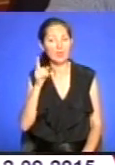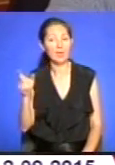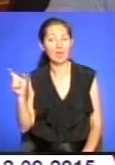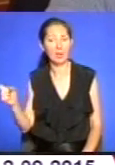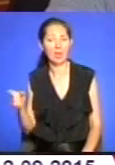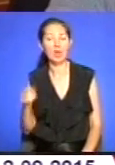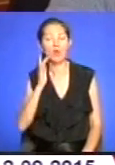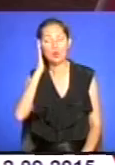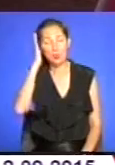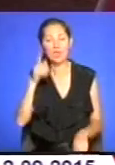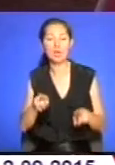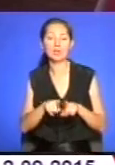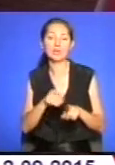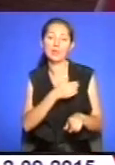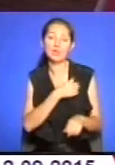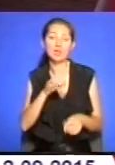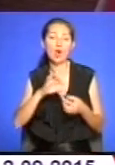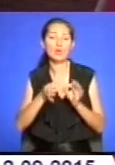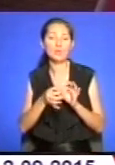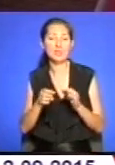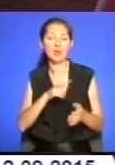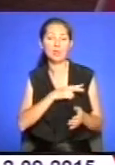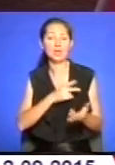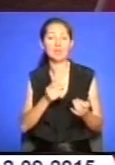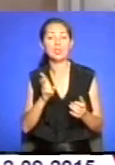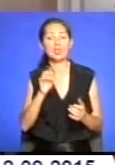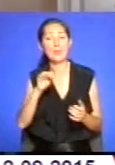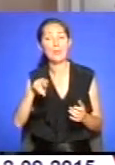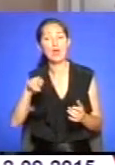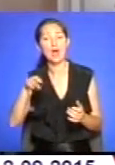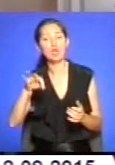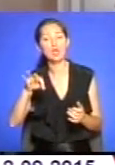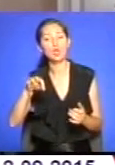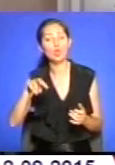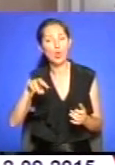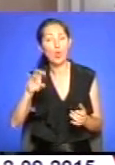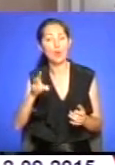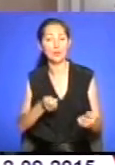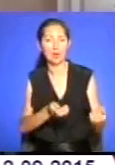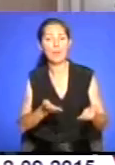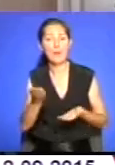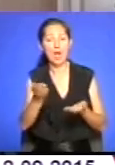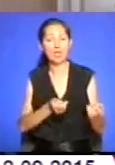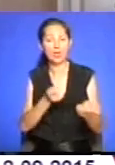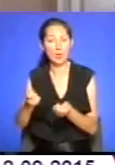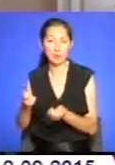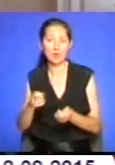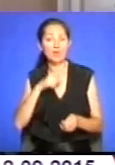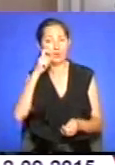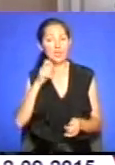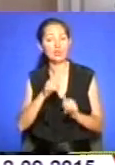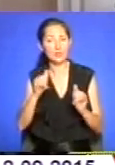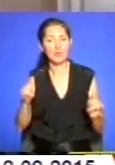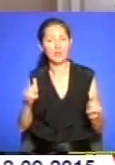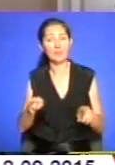олімпійська медаль. А ще, щоб біатлон в Україні розвивався. На жаль, така ситуація, що немає в